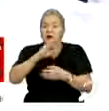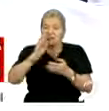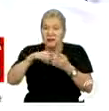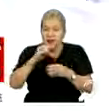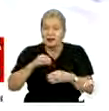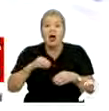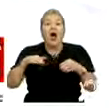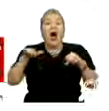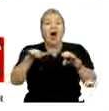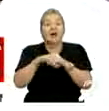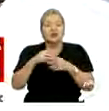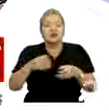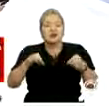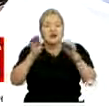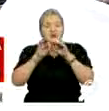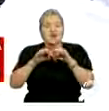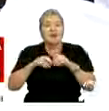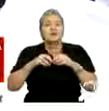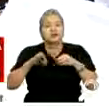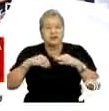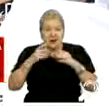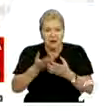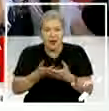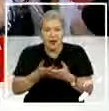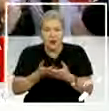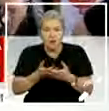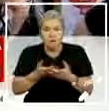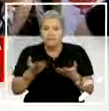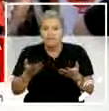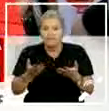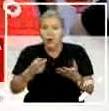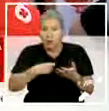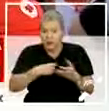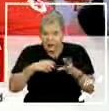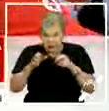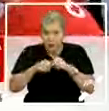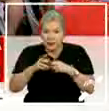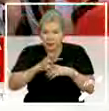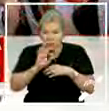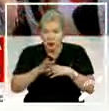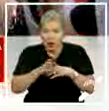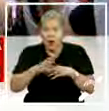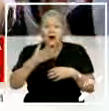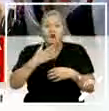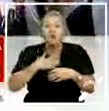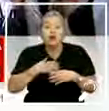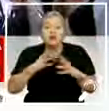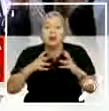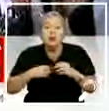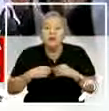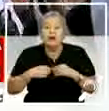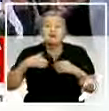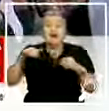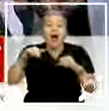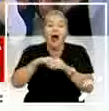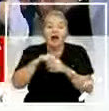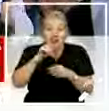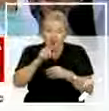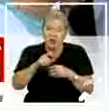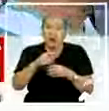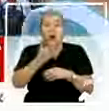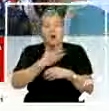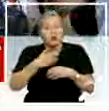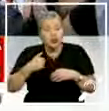angajări în sănătate, oare le putem avea pe toate? Dorim deblocarea posturilor la nivel de București, cât și la